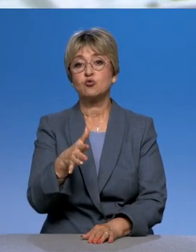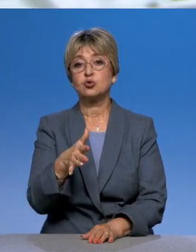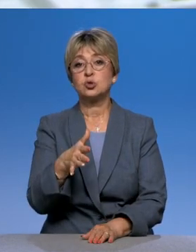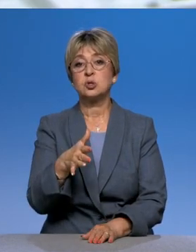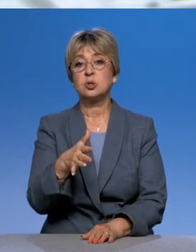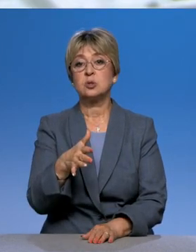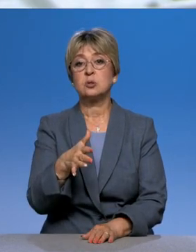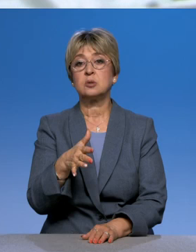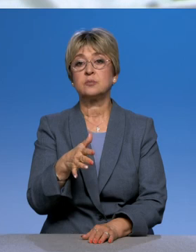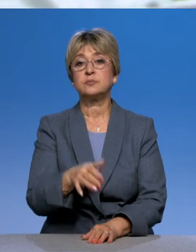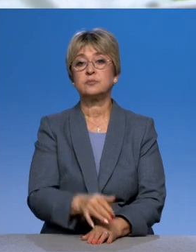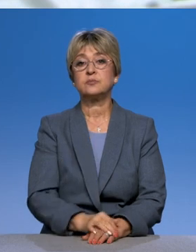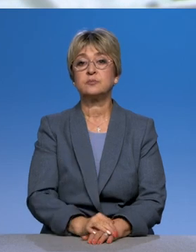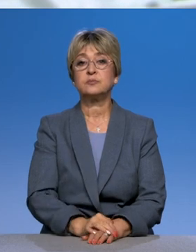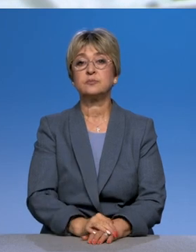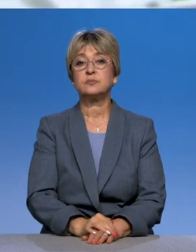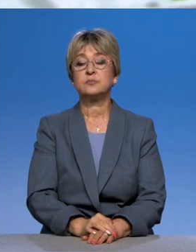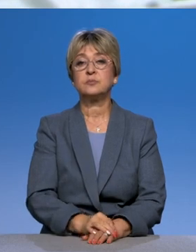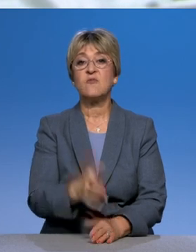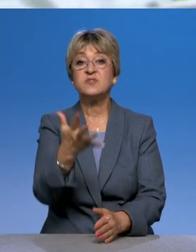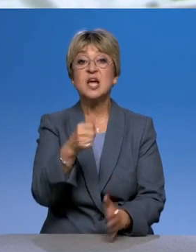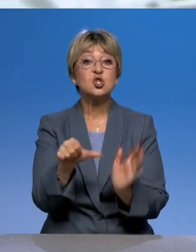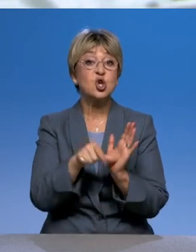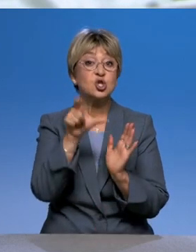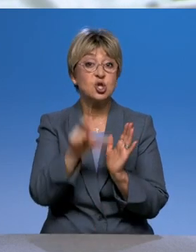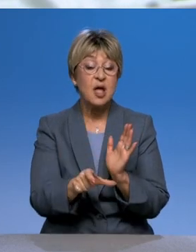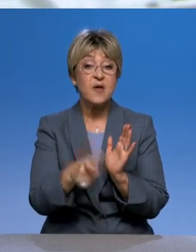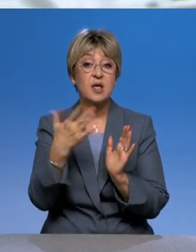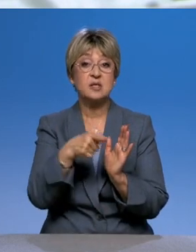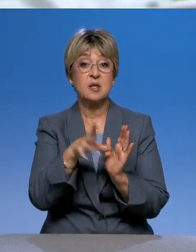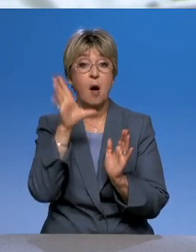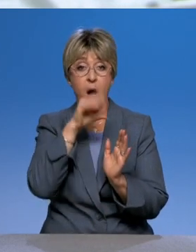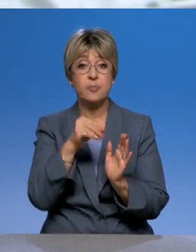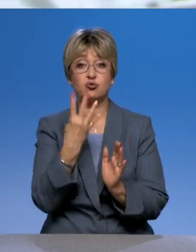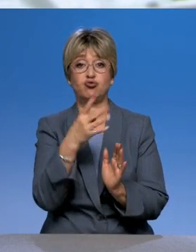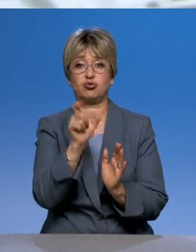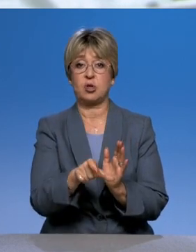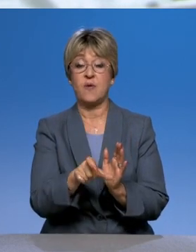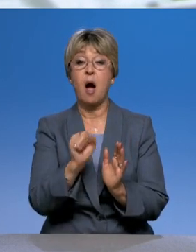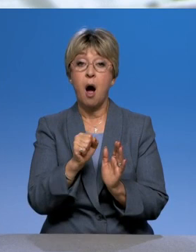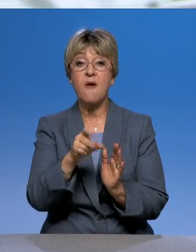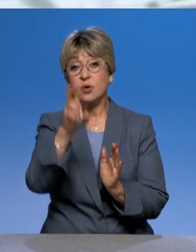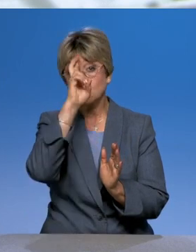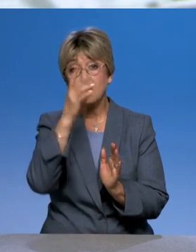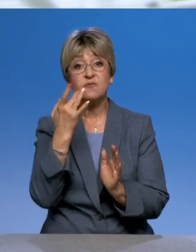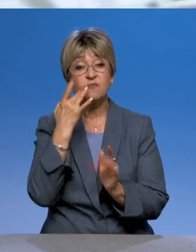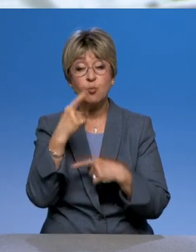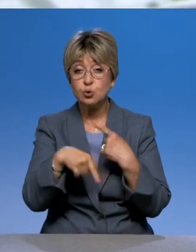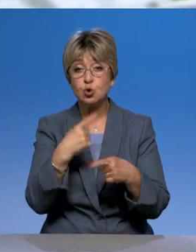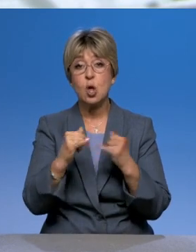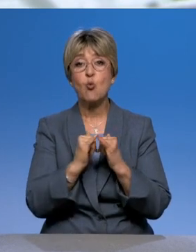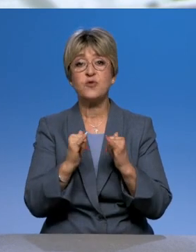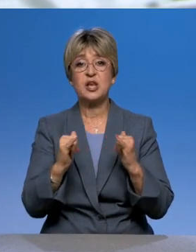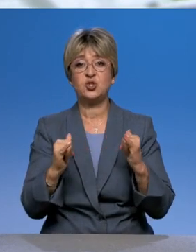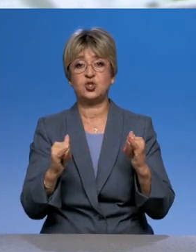если отдел может справиться 4. А в государственных учреждениях постоянно идет увеличение штата. Постоянно. Хотя они там с